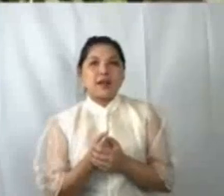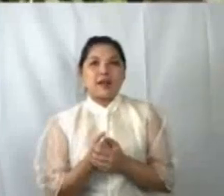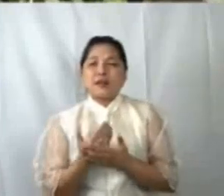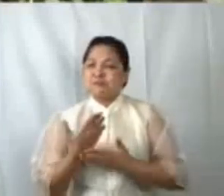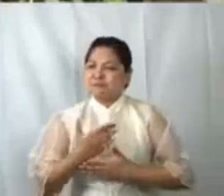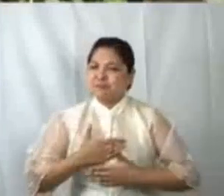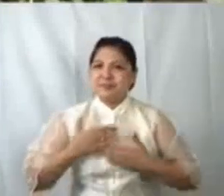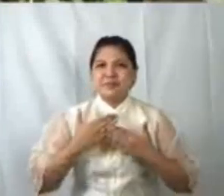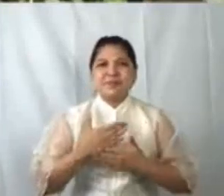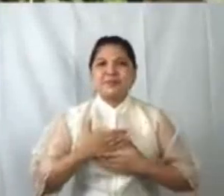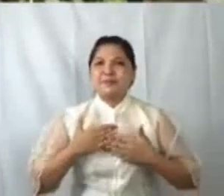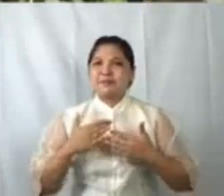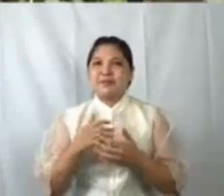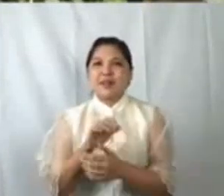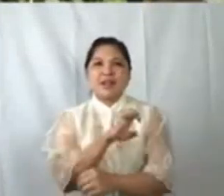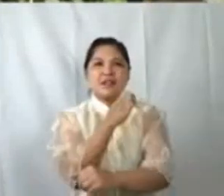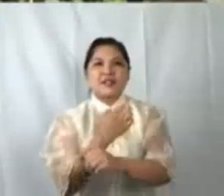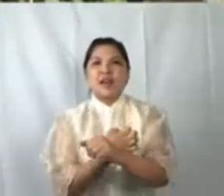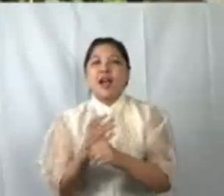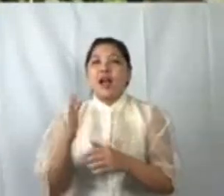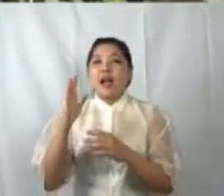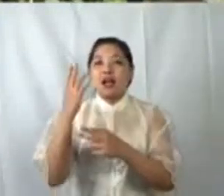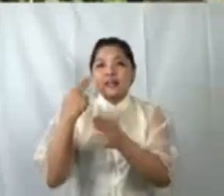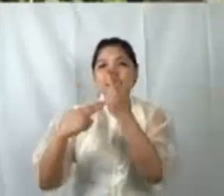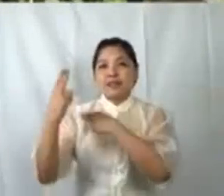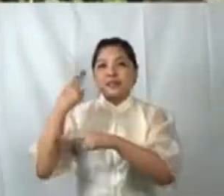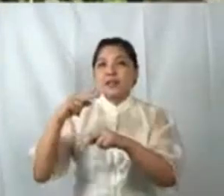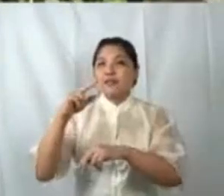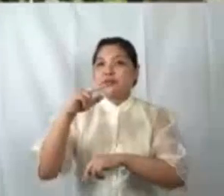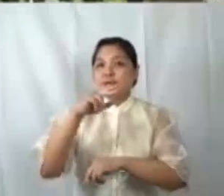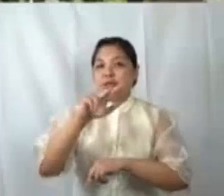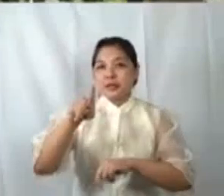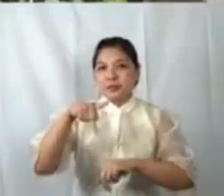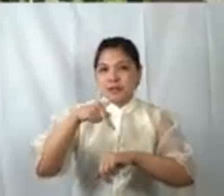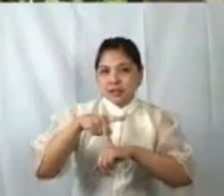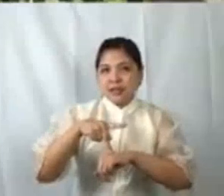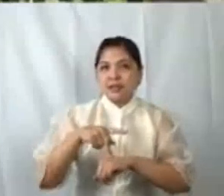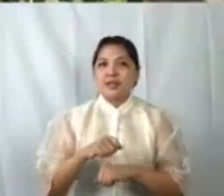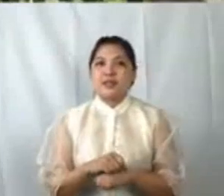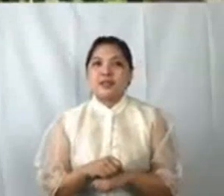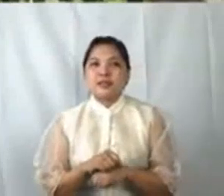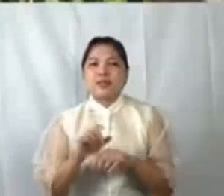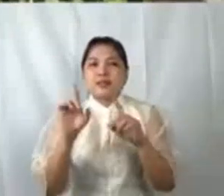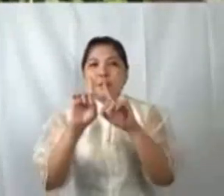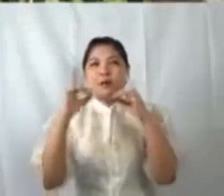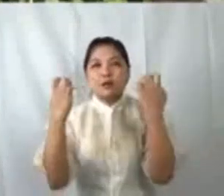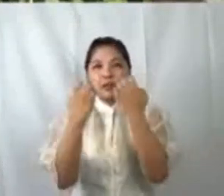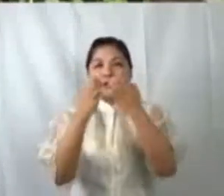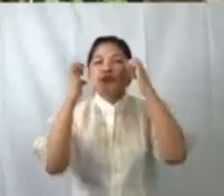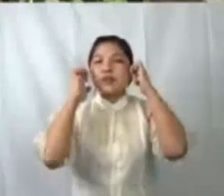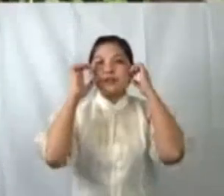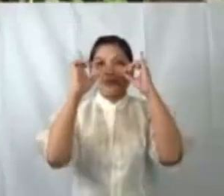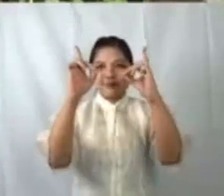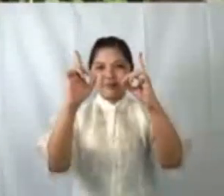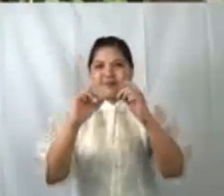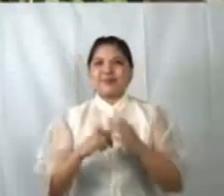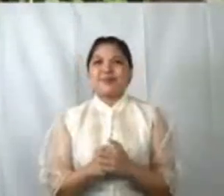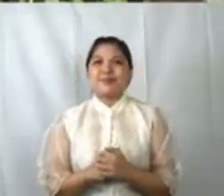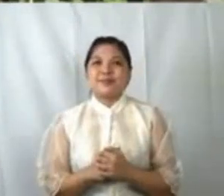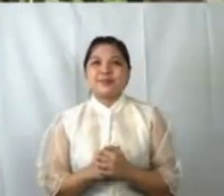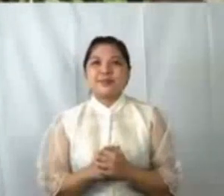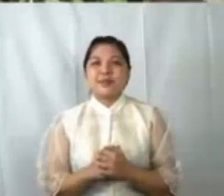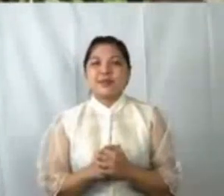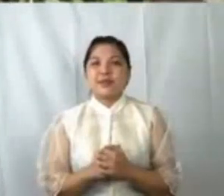masiglang masigla ang kasaysayan ng Pilipinas sa kagawaran ng edukasyon.